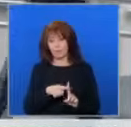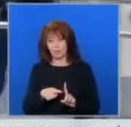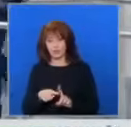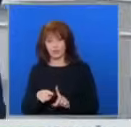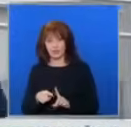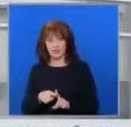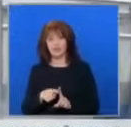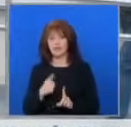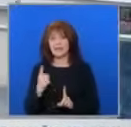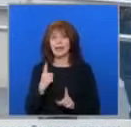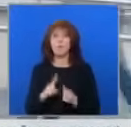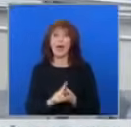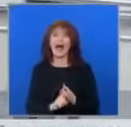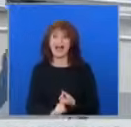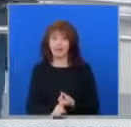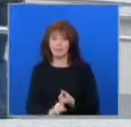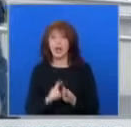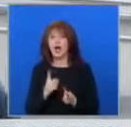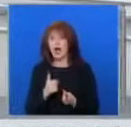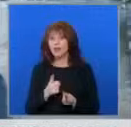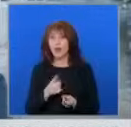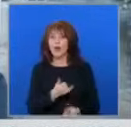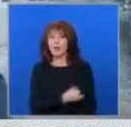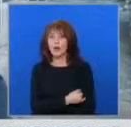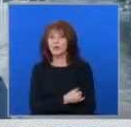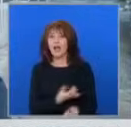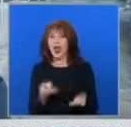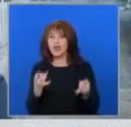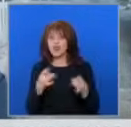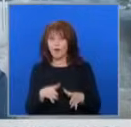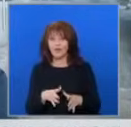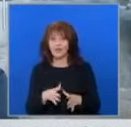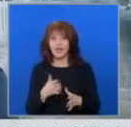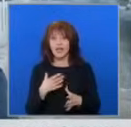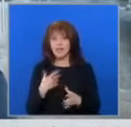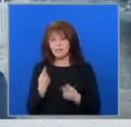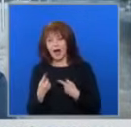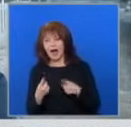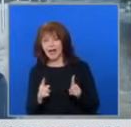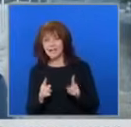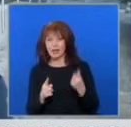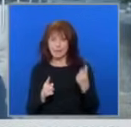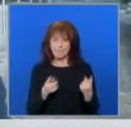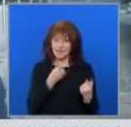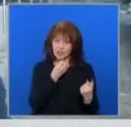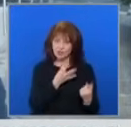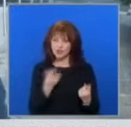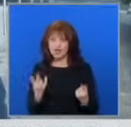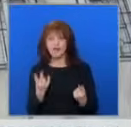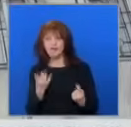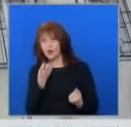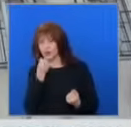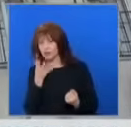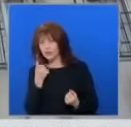път само за канабис. Според полицията обаче наркотикът е прият наново. Има разлика между първия и случай. Това е втория случай